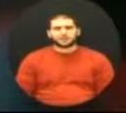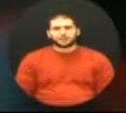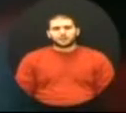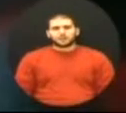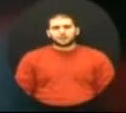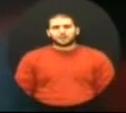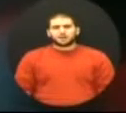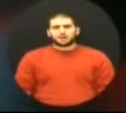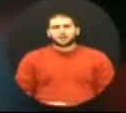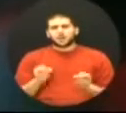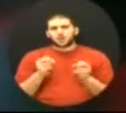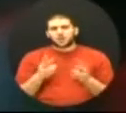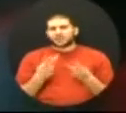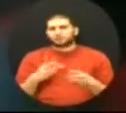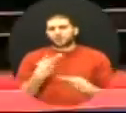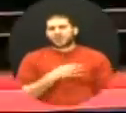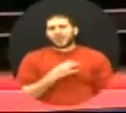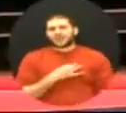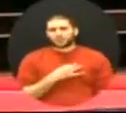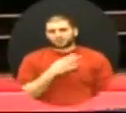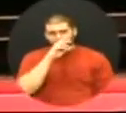טוב, קודם כל, אי אפשר להיות אדישים,